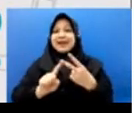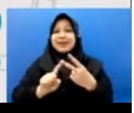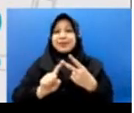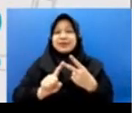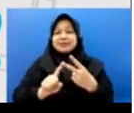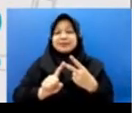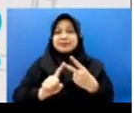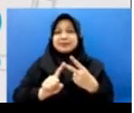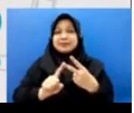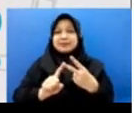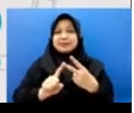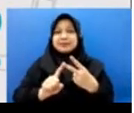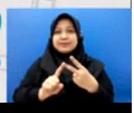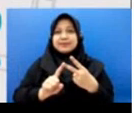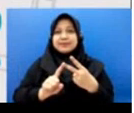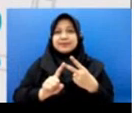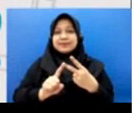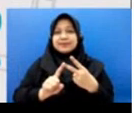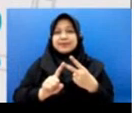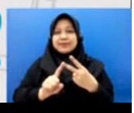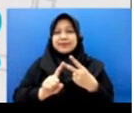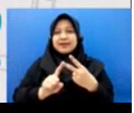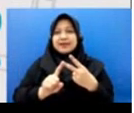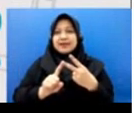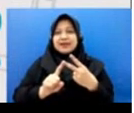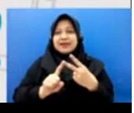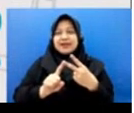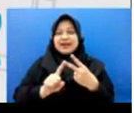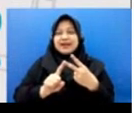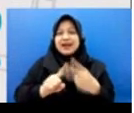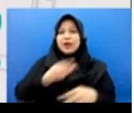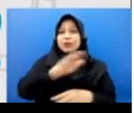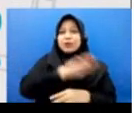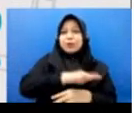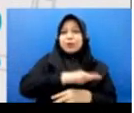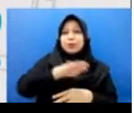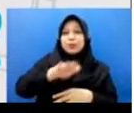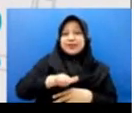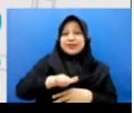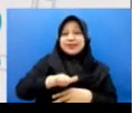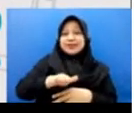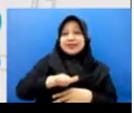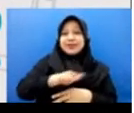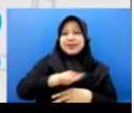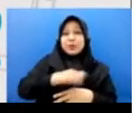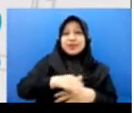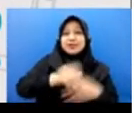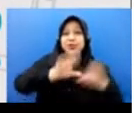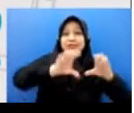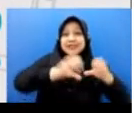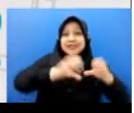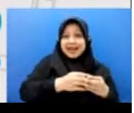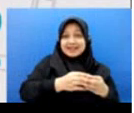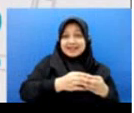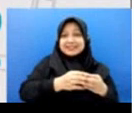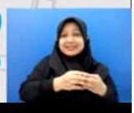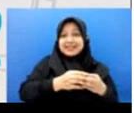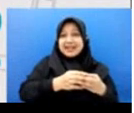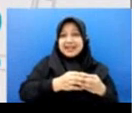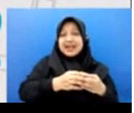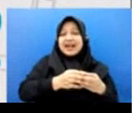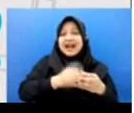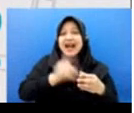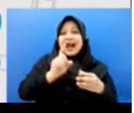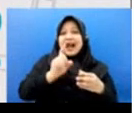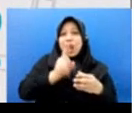untuk menyeimbangkan ketertarikan murid dalam kelas ketika guru sedang memberikan pengalaman